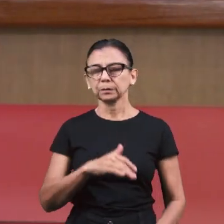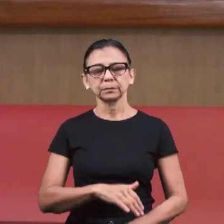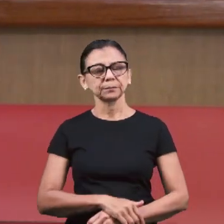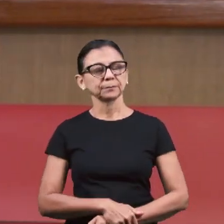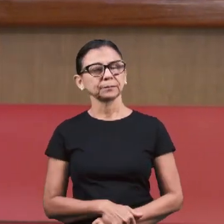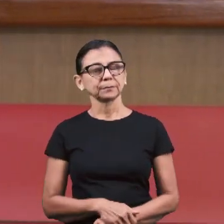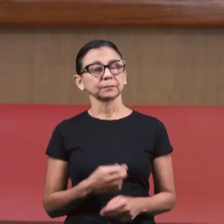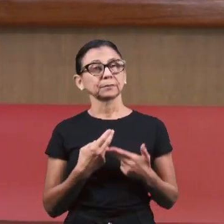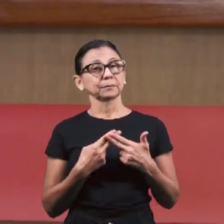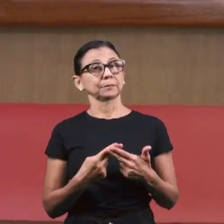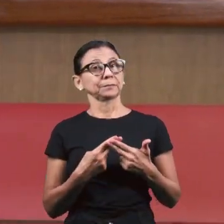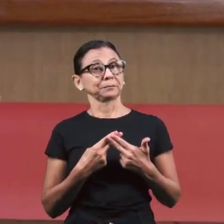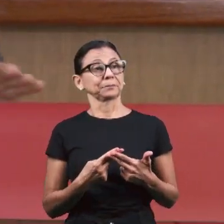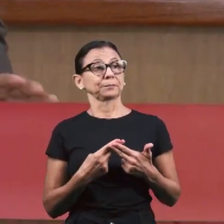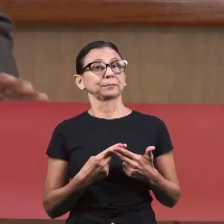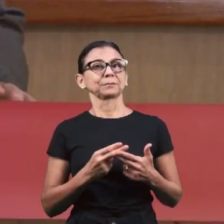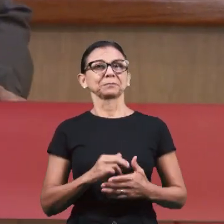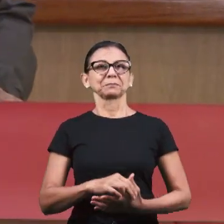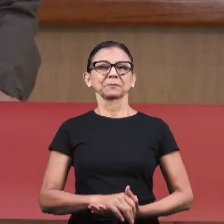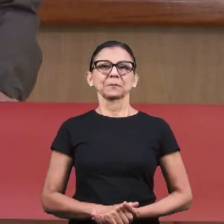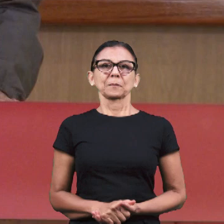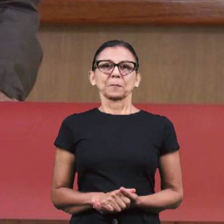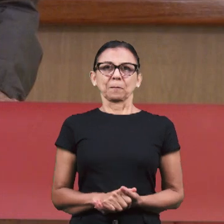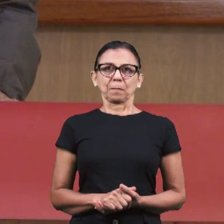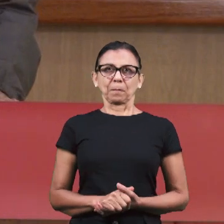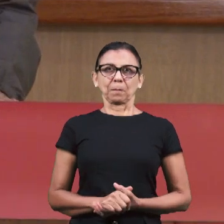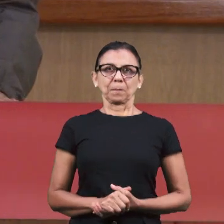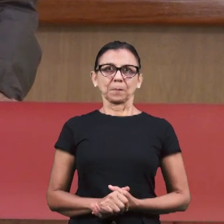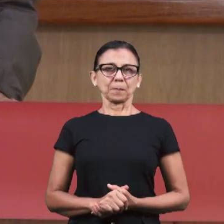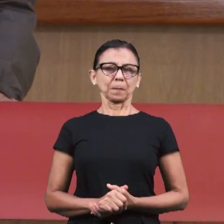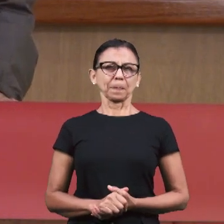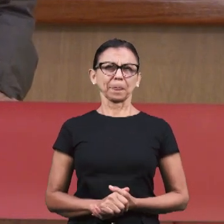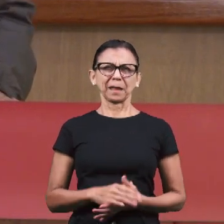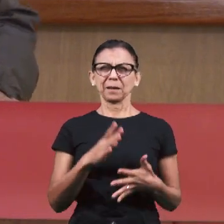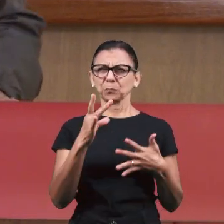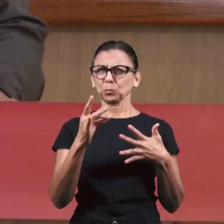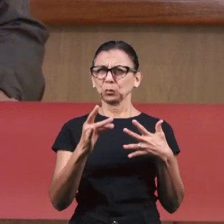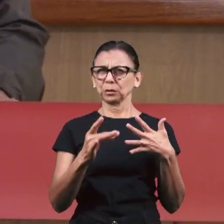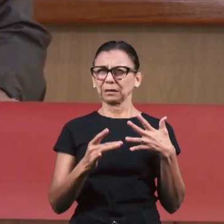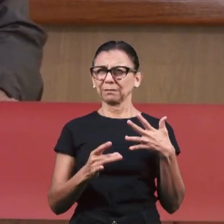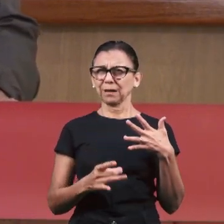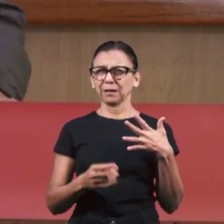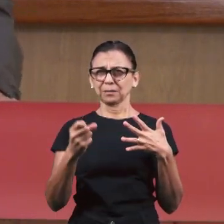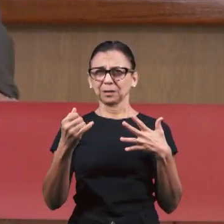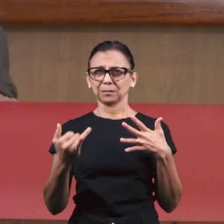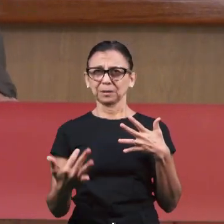ici qui me dit que j'ai déjà dépassé mon temps. Mais je vais dire, il y a beaucoup de choses, n'est-ce pas?